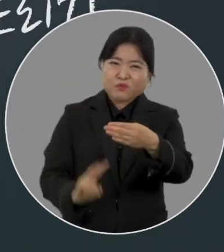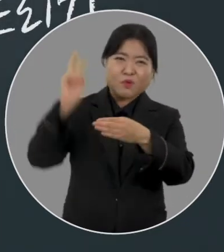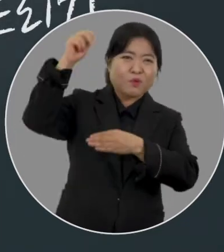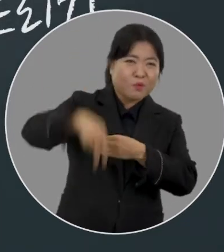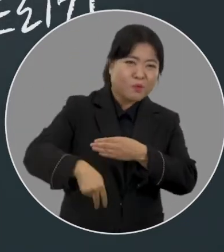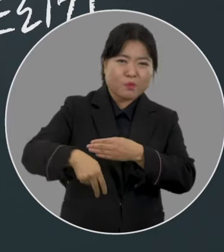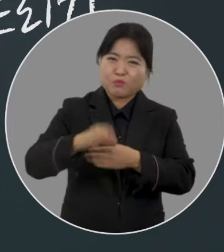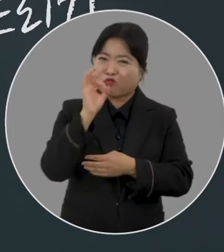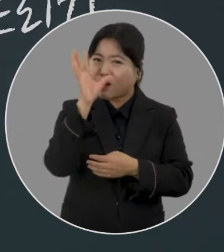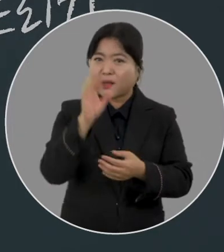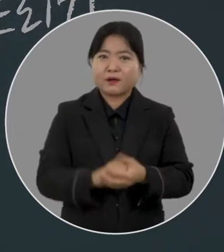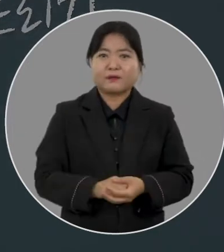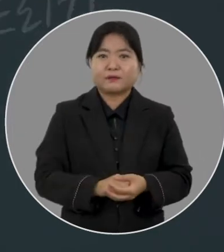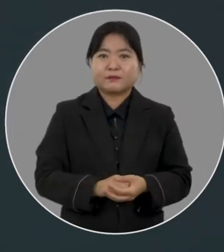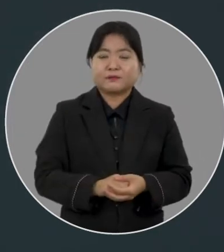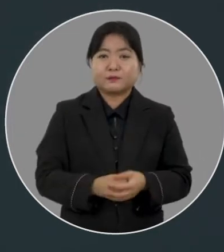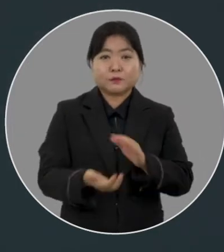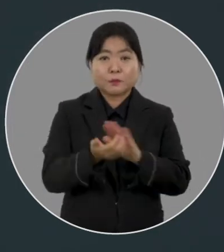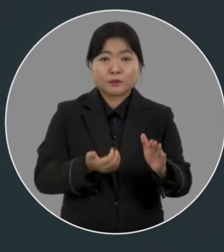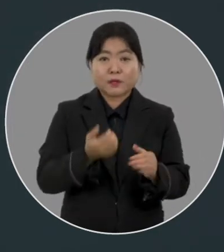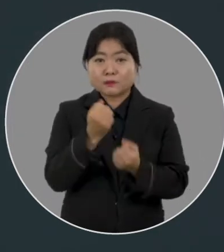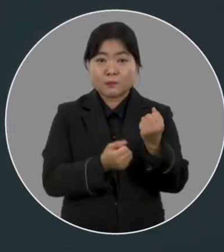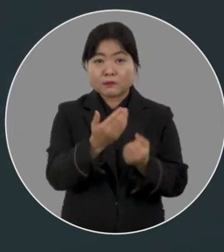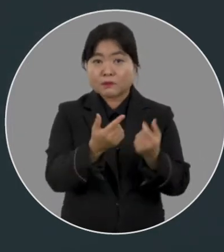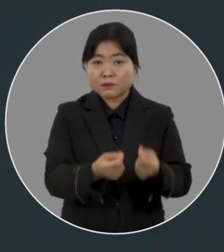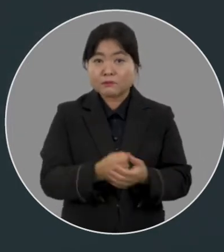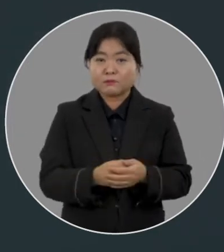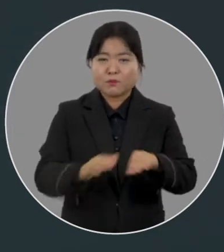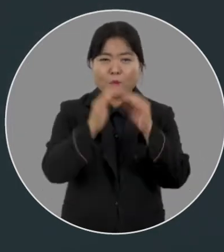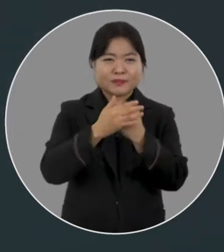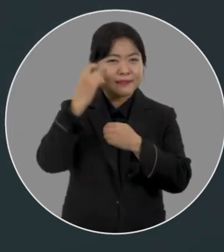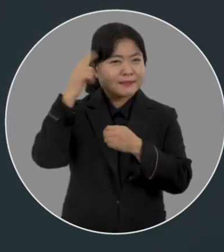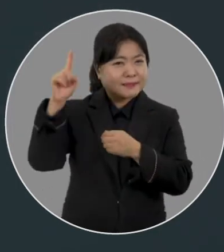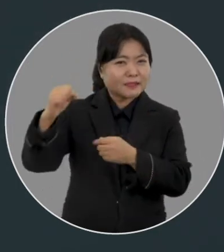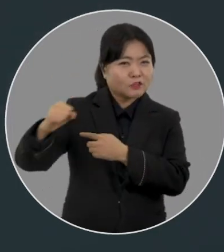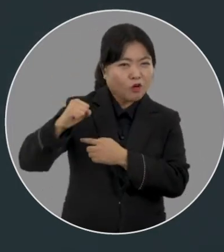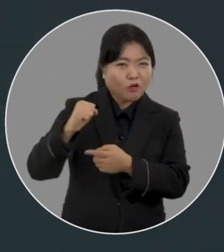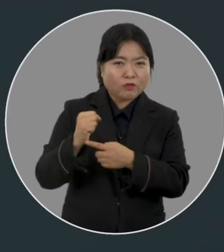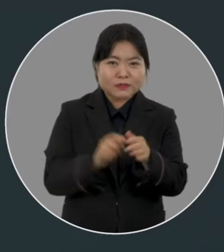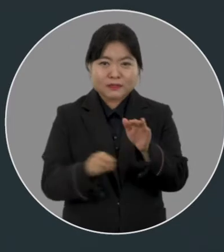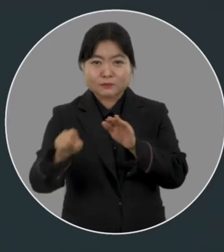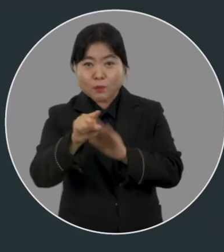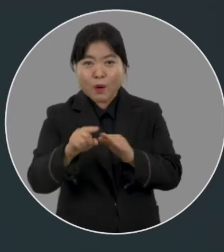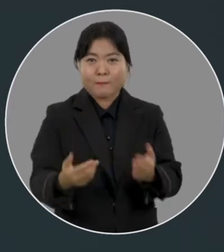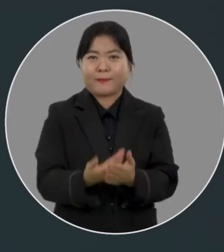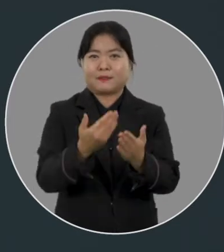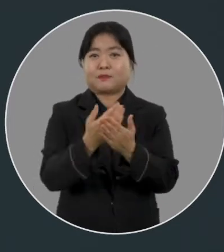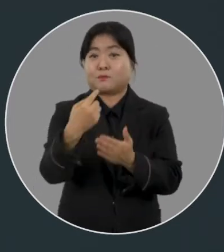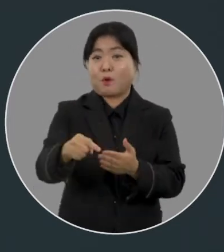쉽지 않습니다. 조금 전에 말씀드렸다시피 모든 창의력과 진보와